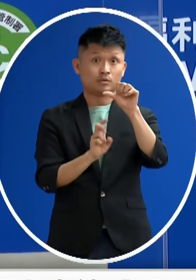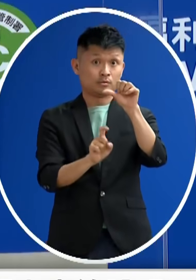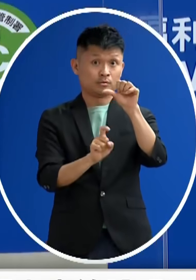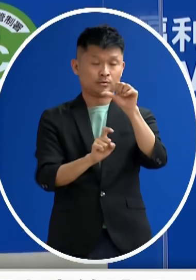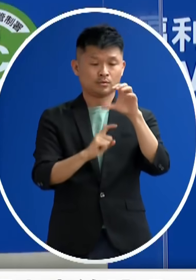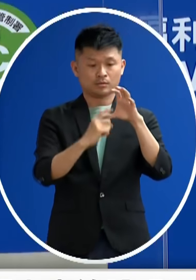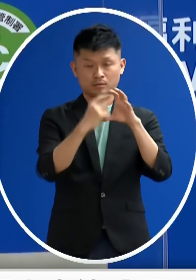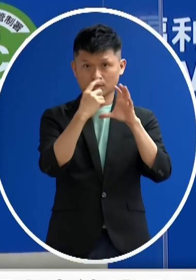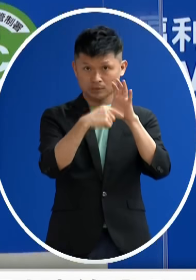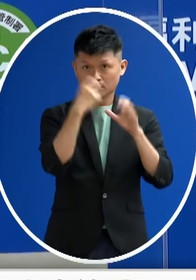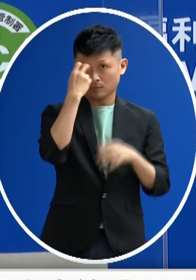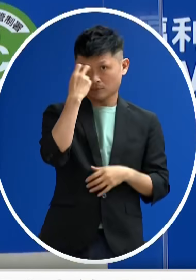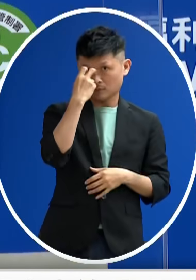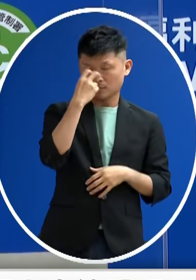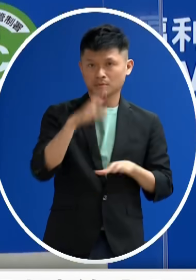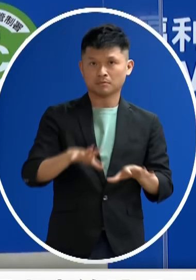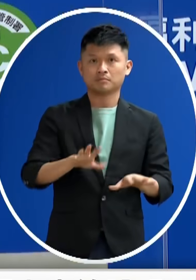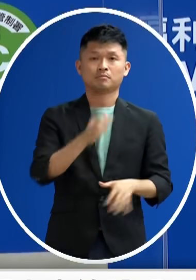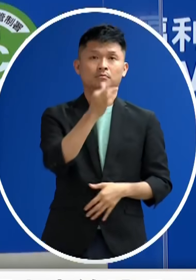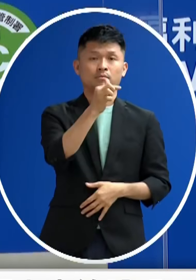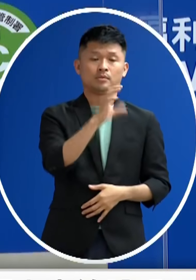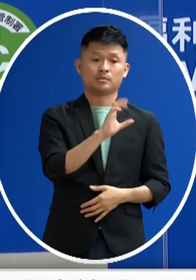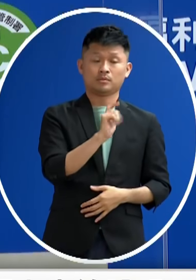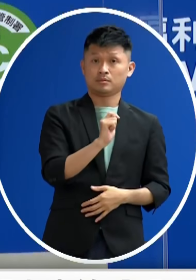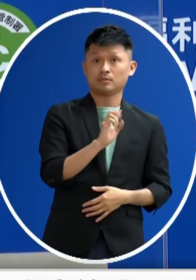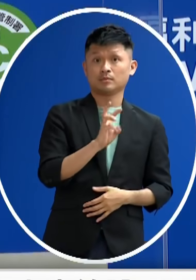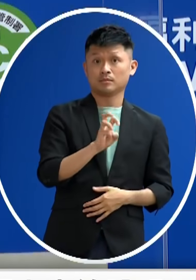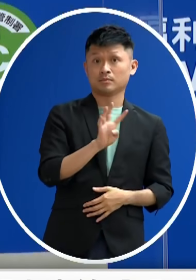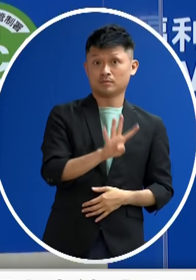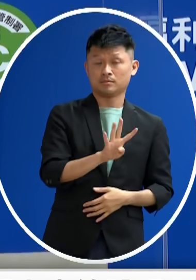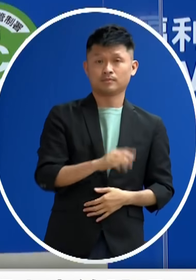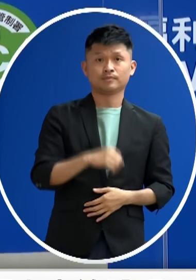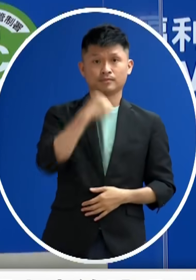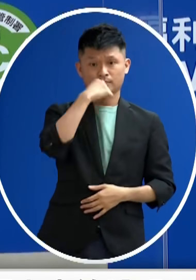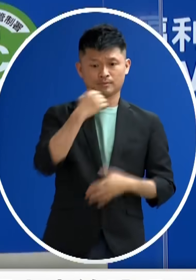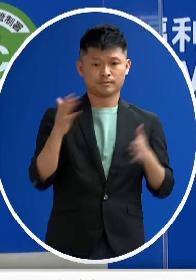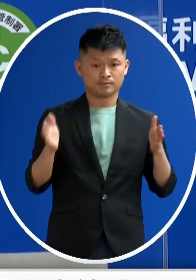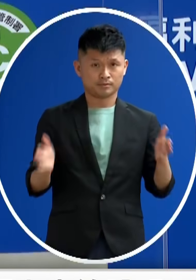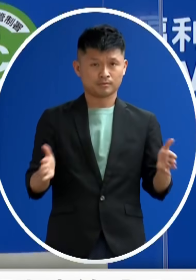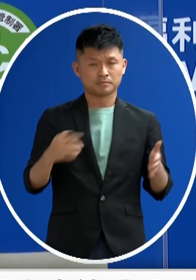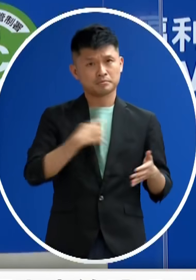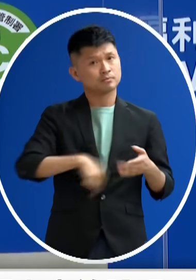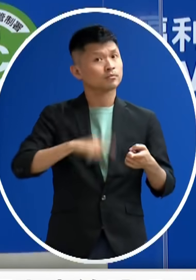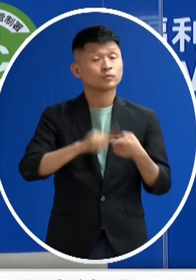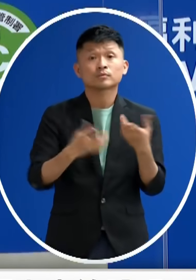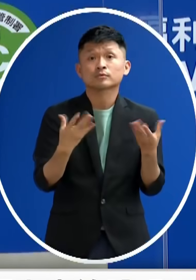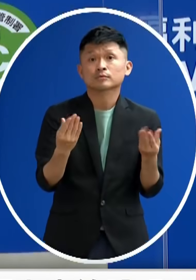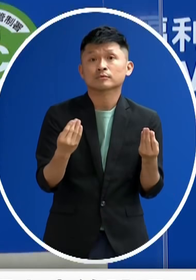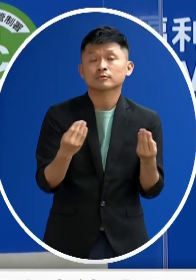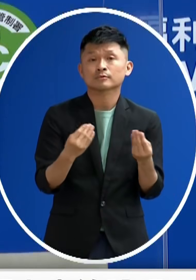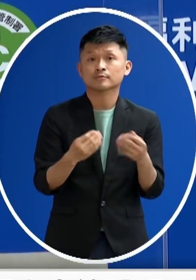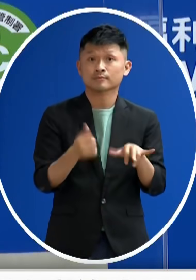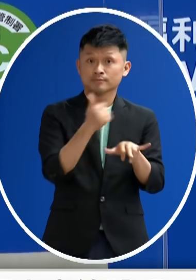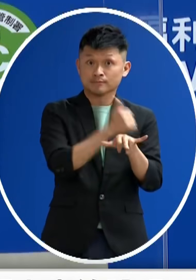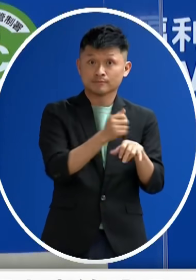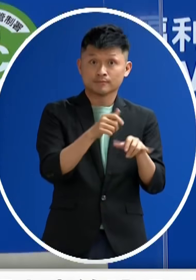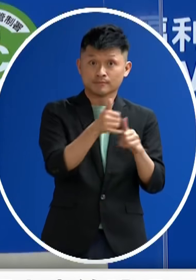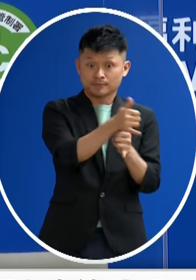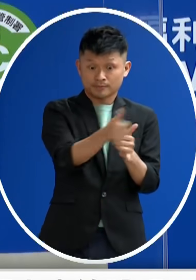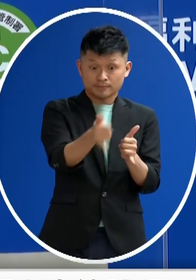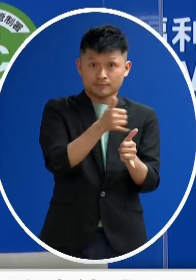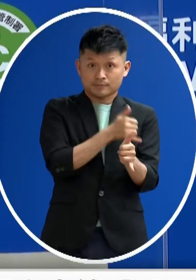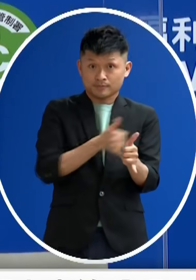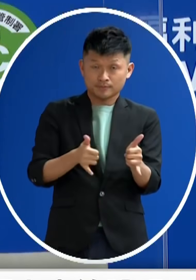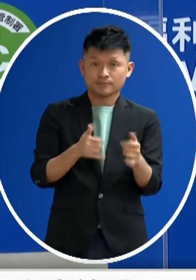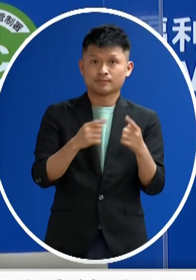检。那今日确诊 ，CT 值30，那在台期间没有症状。那同班机的接触者1人列为居